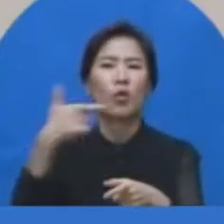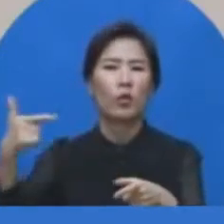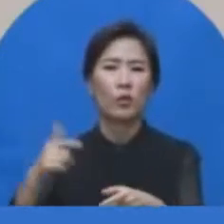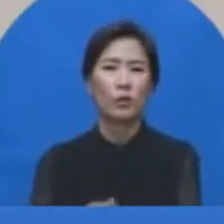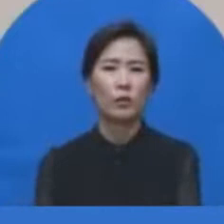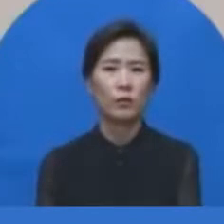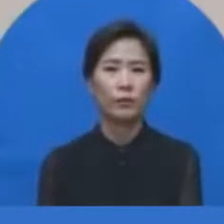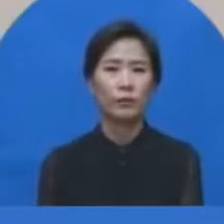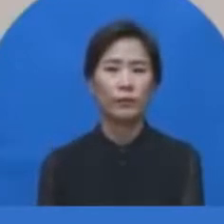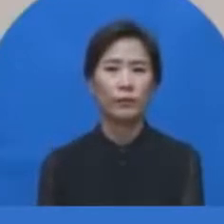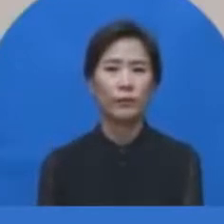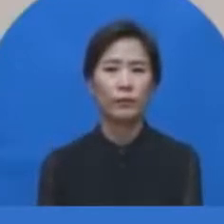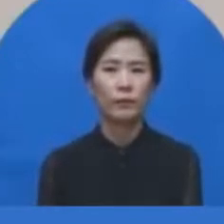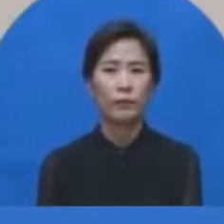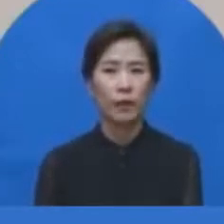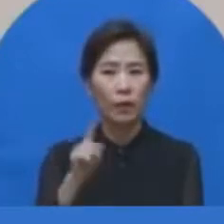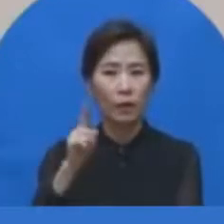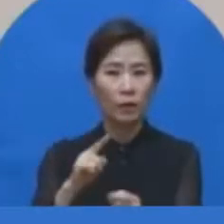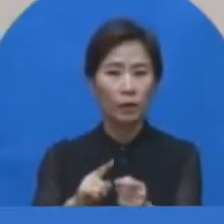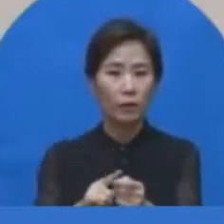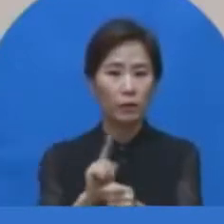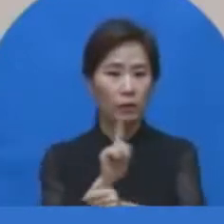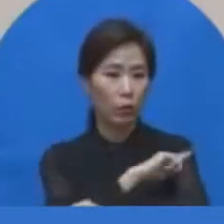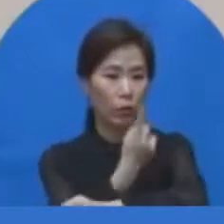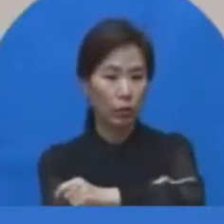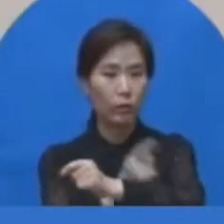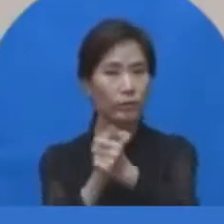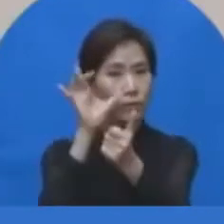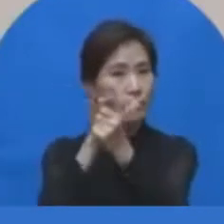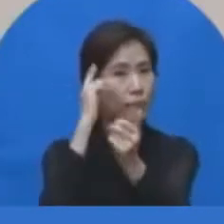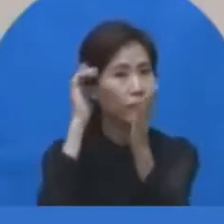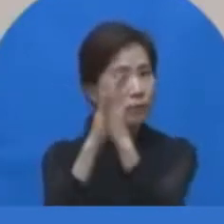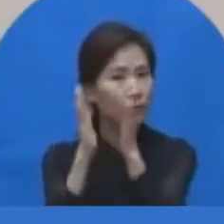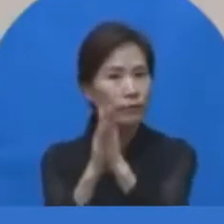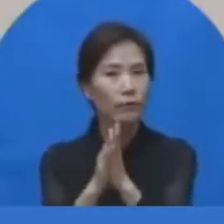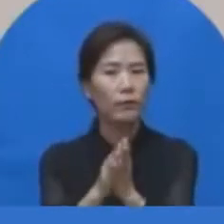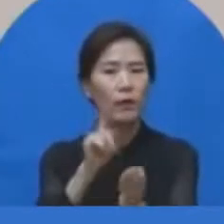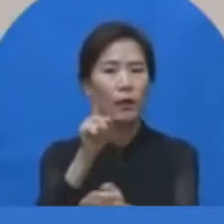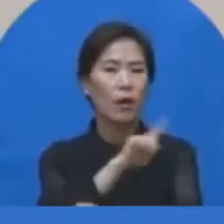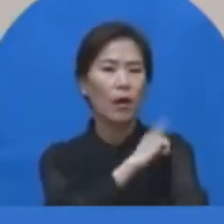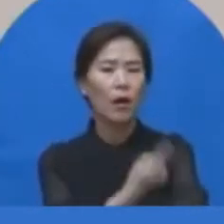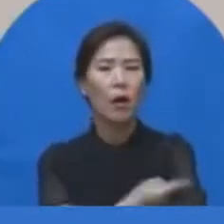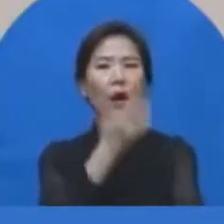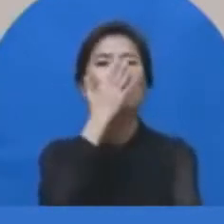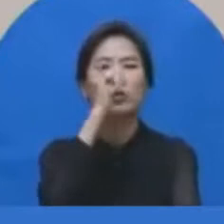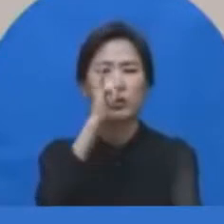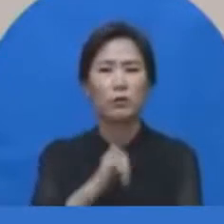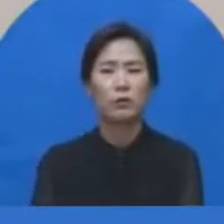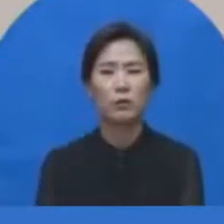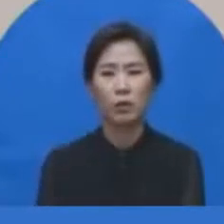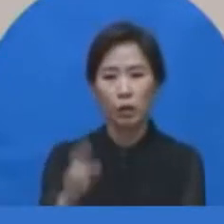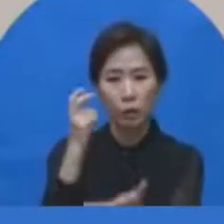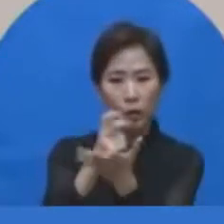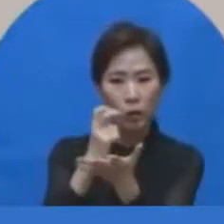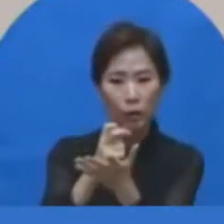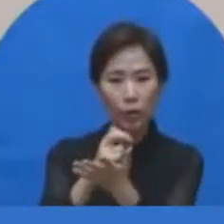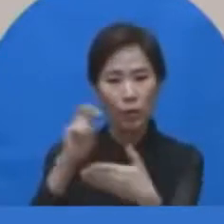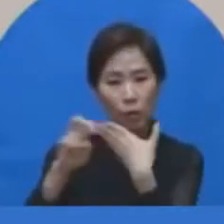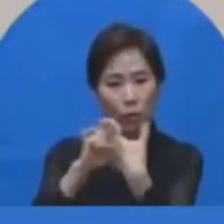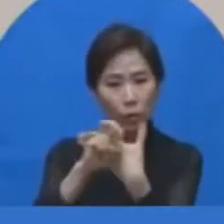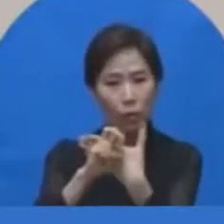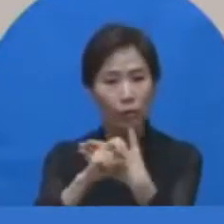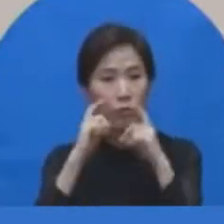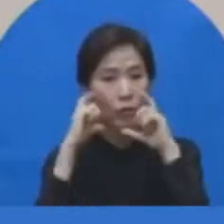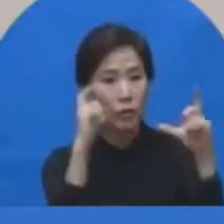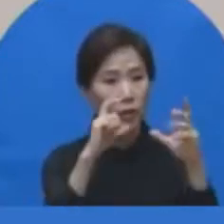상당히 넓은 재량을 부여하고 있어서 무효라는 것이 저희 의견입니다. 법의 노조 통보를 받게 되면